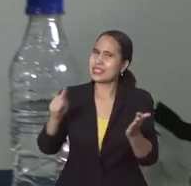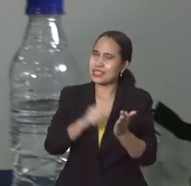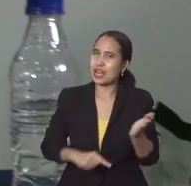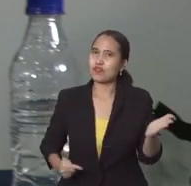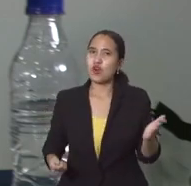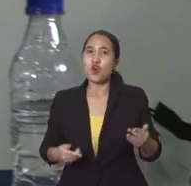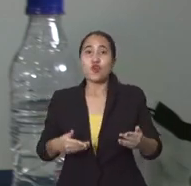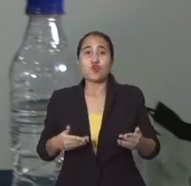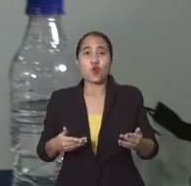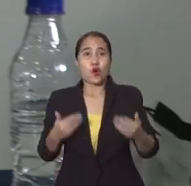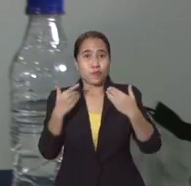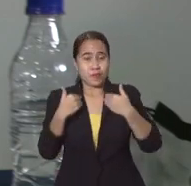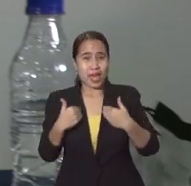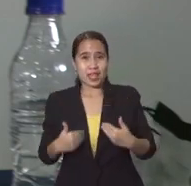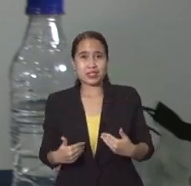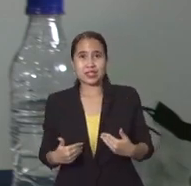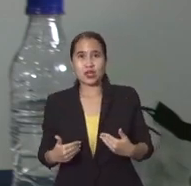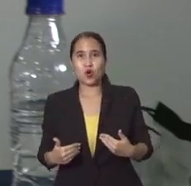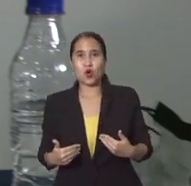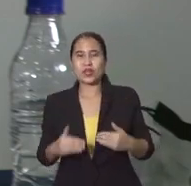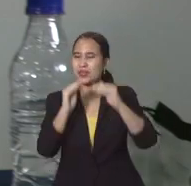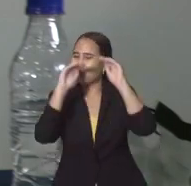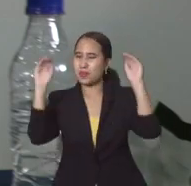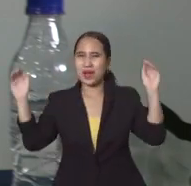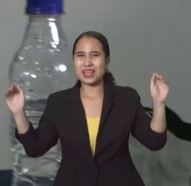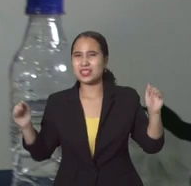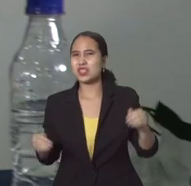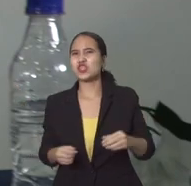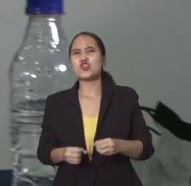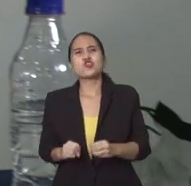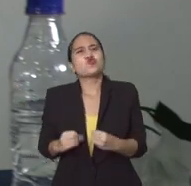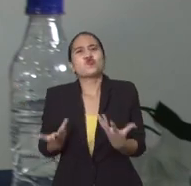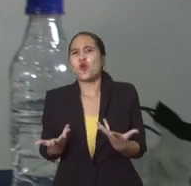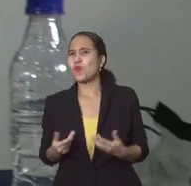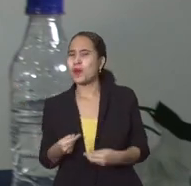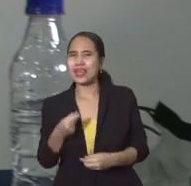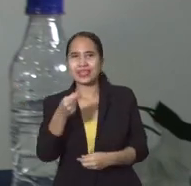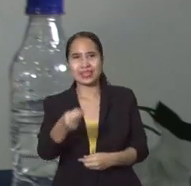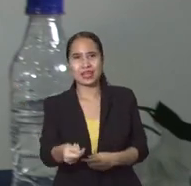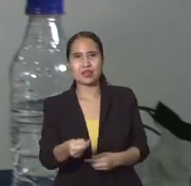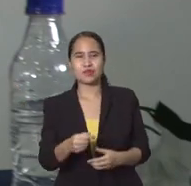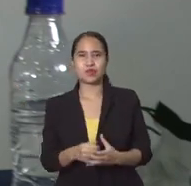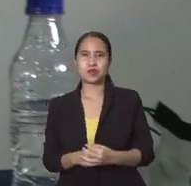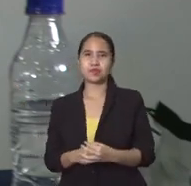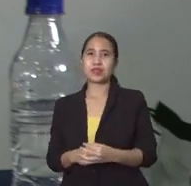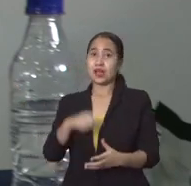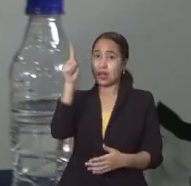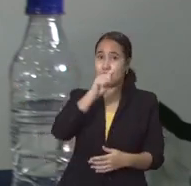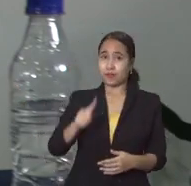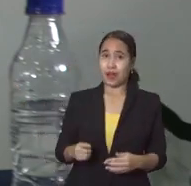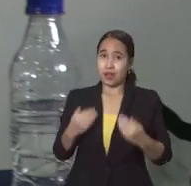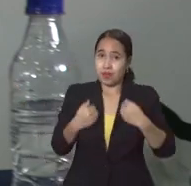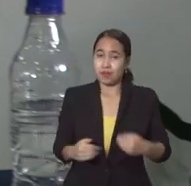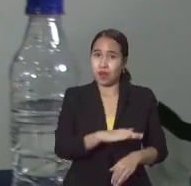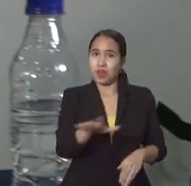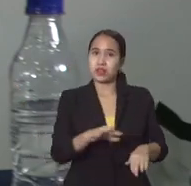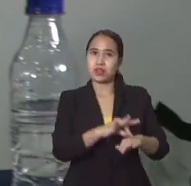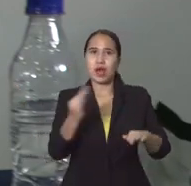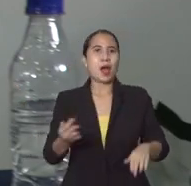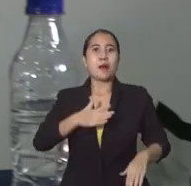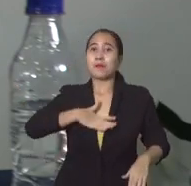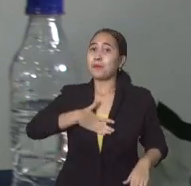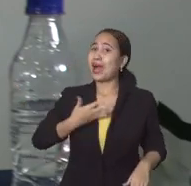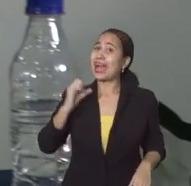Ik vind dat het in gevaar brengen van de volksgezondheid, het moedwillig in gevaar brengen van de gezondheid, dat kan en mag